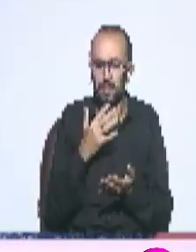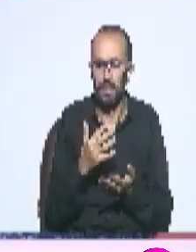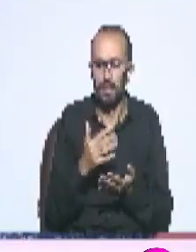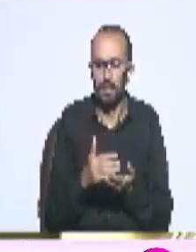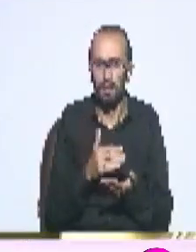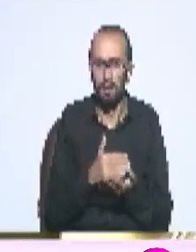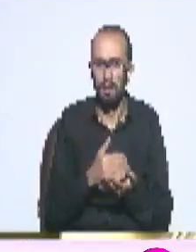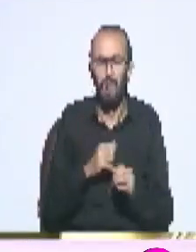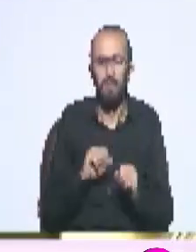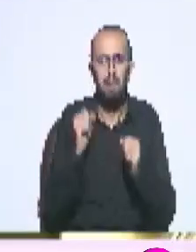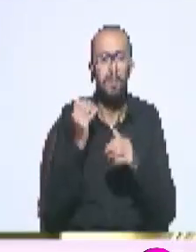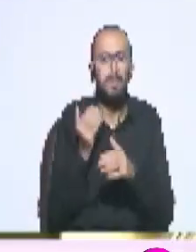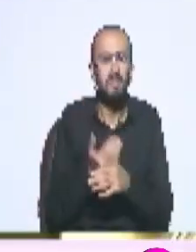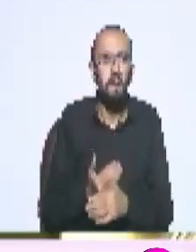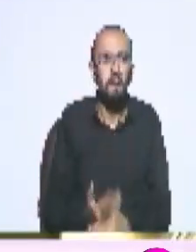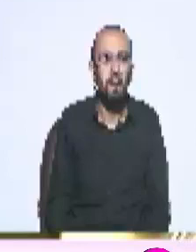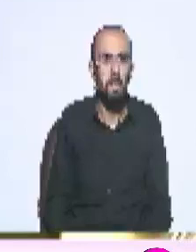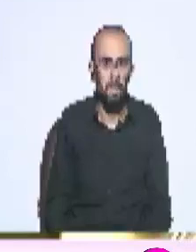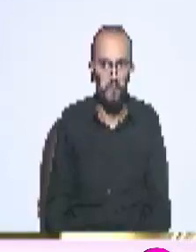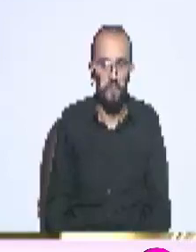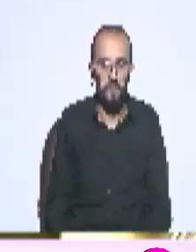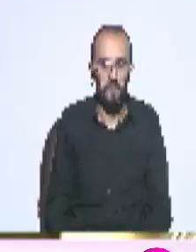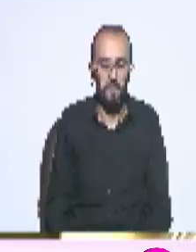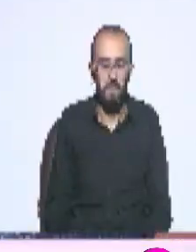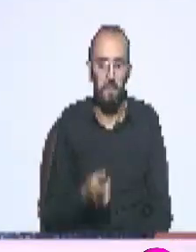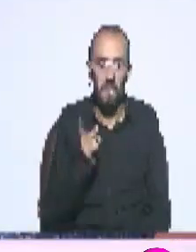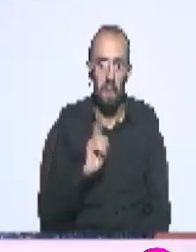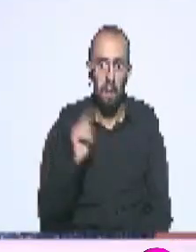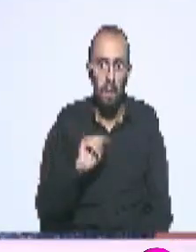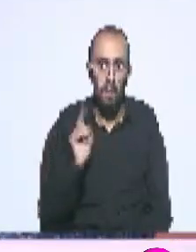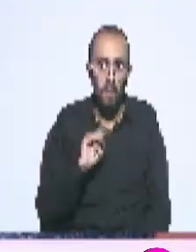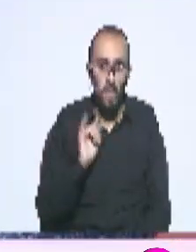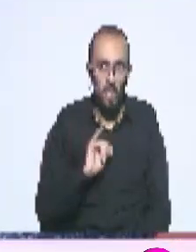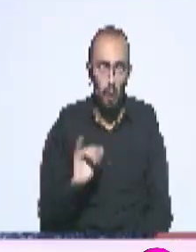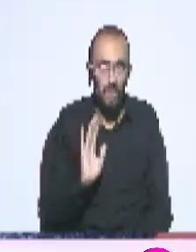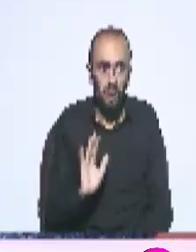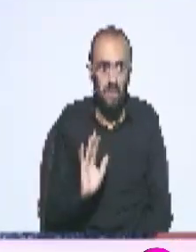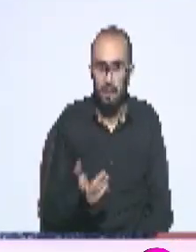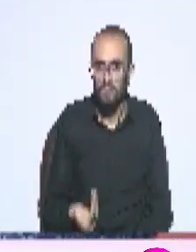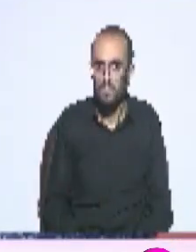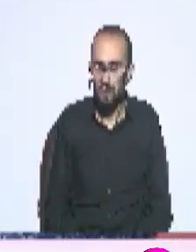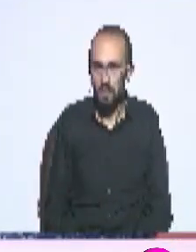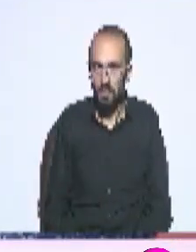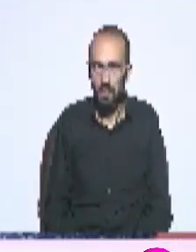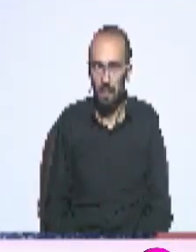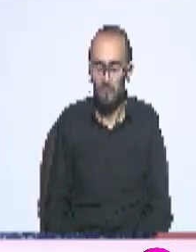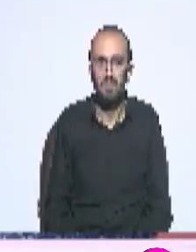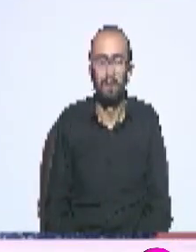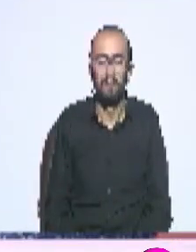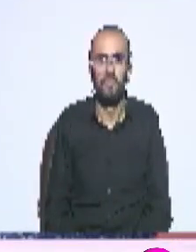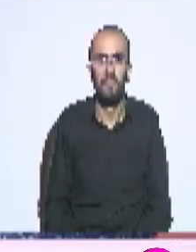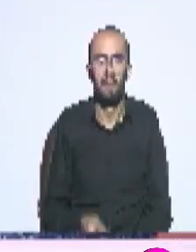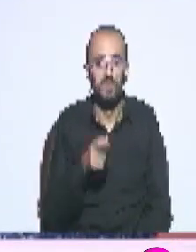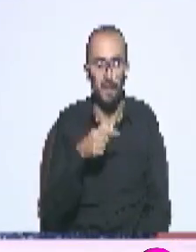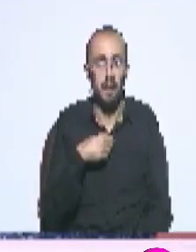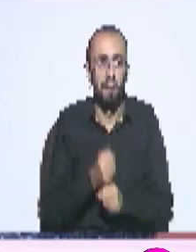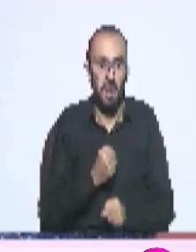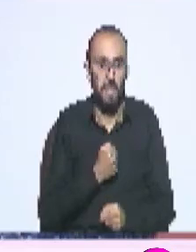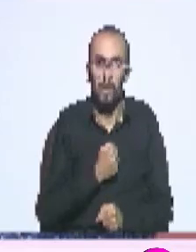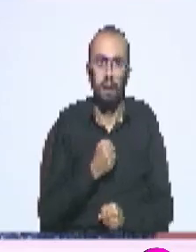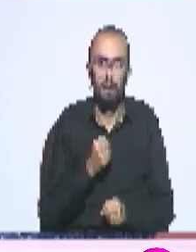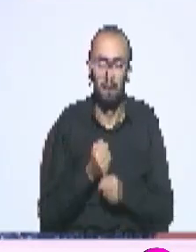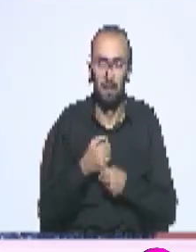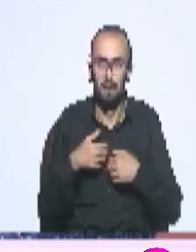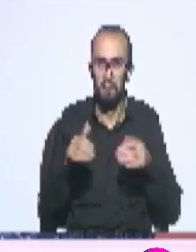وانا تعصبت ليه انا تعصبت ليه ايه اللي حصل طب ده متكرر طب ده في جزء في دور عليا ولا دي حاجه